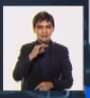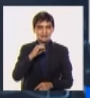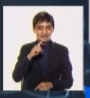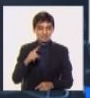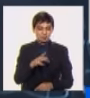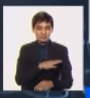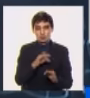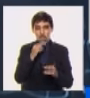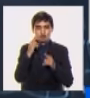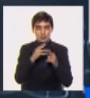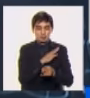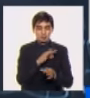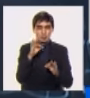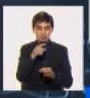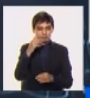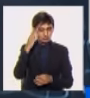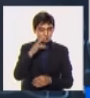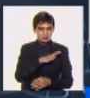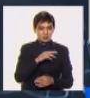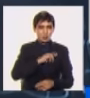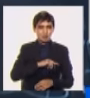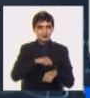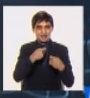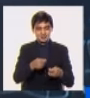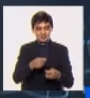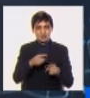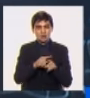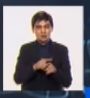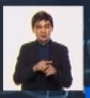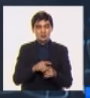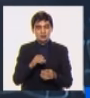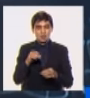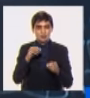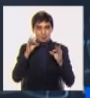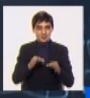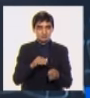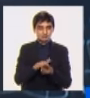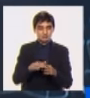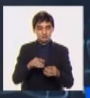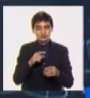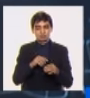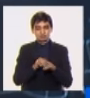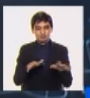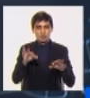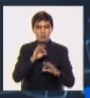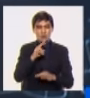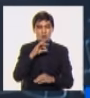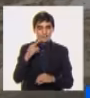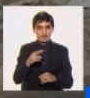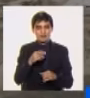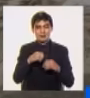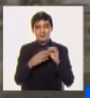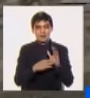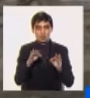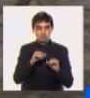пожаловался на то что по его мнению работодатель не предпринимает достаточных мер по предотвращению распространения к ведь 19